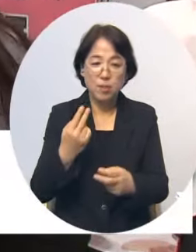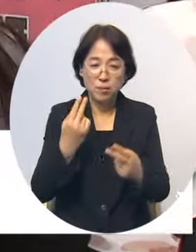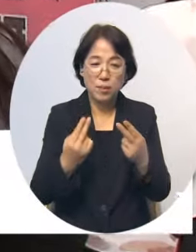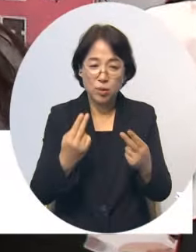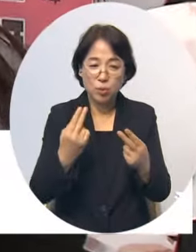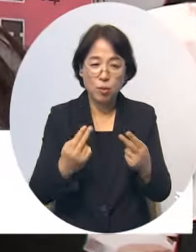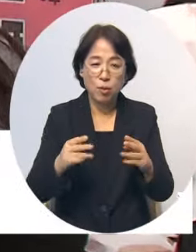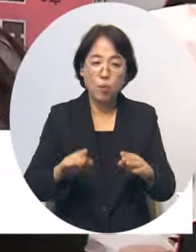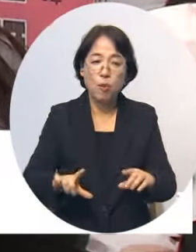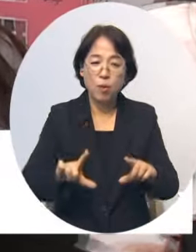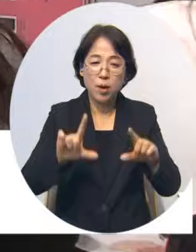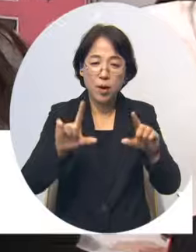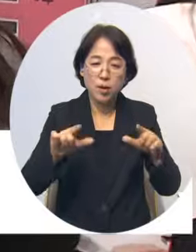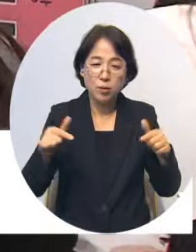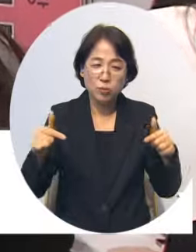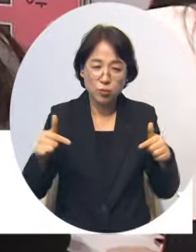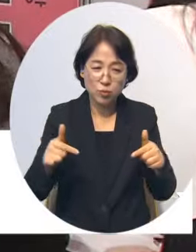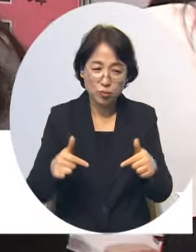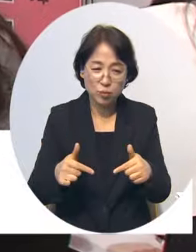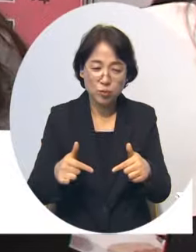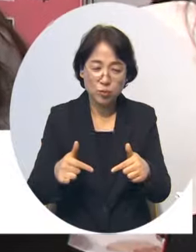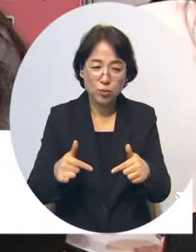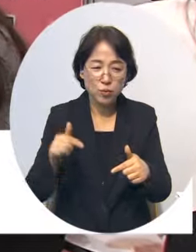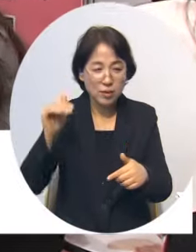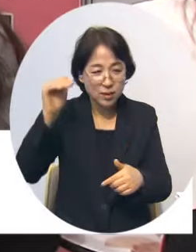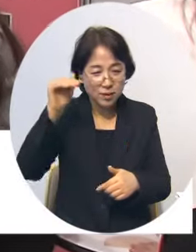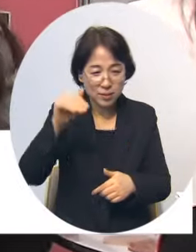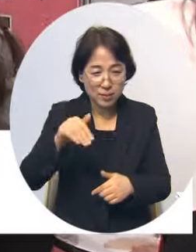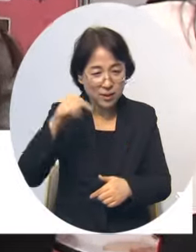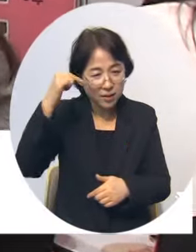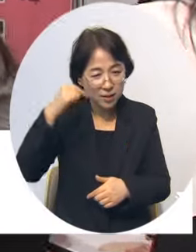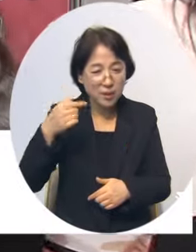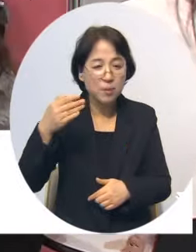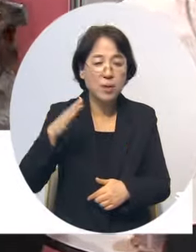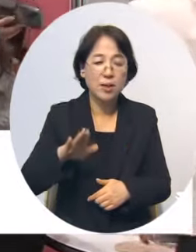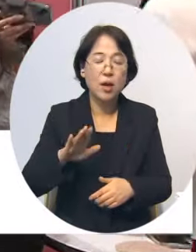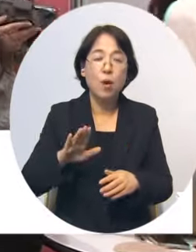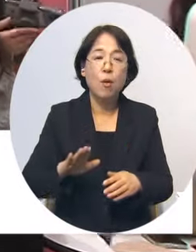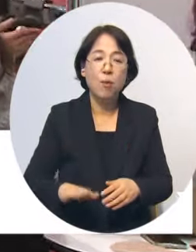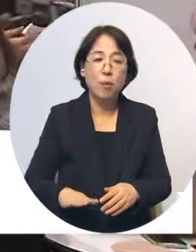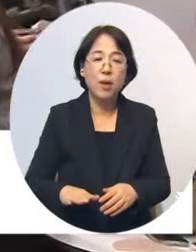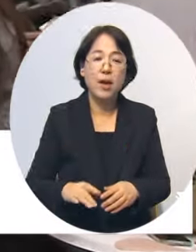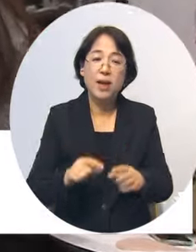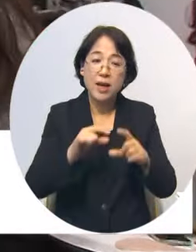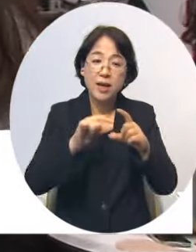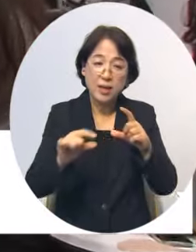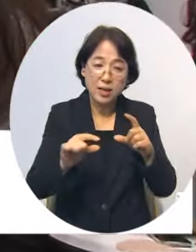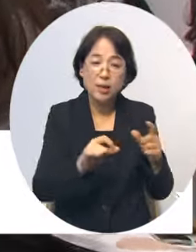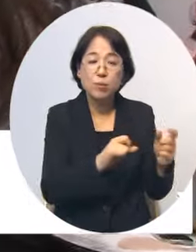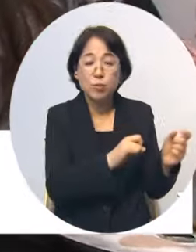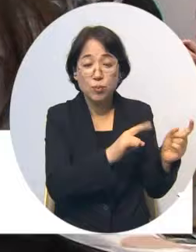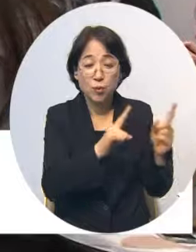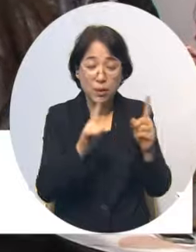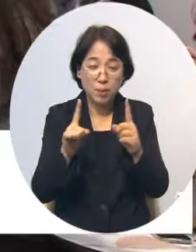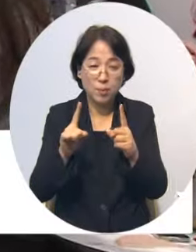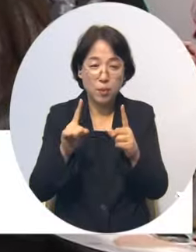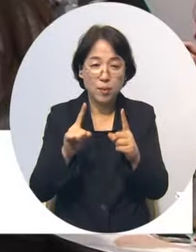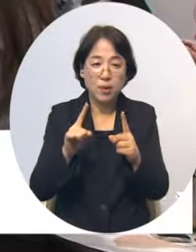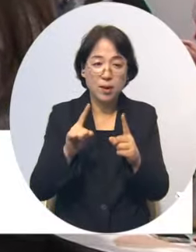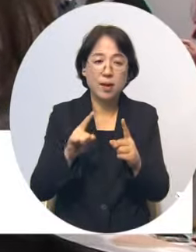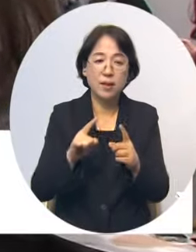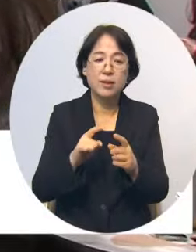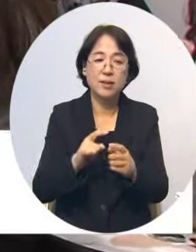규모가 대대적으로 축소되면서 전체적으로 침체된 기분 느낌이 있었는데 그래도 올해는 다시 조금